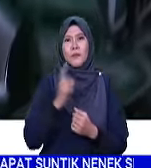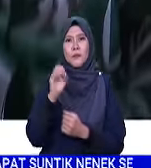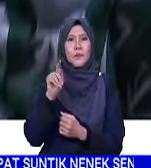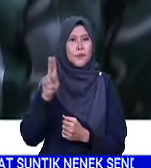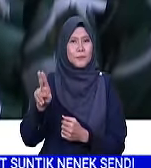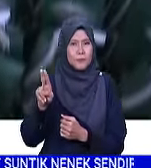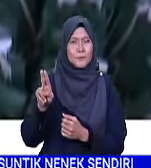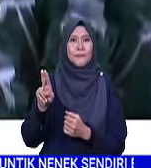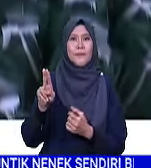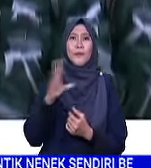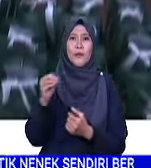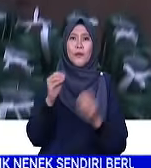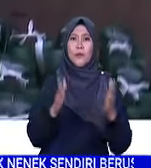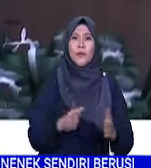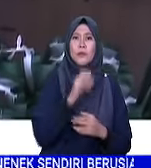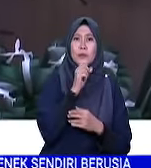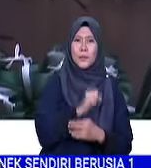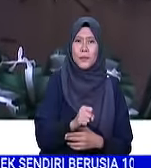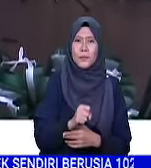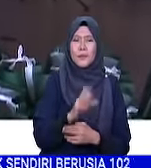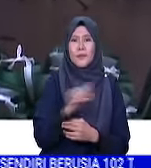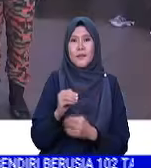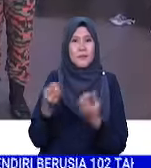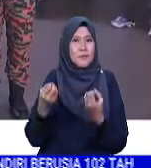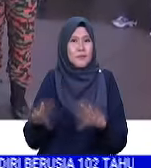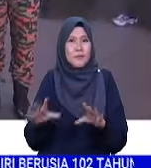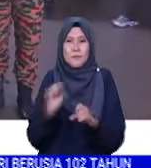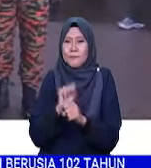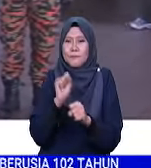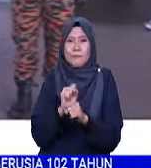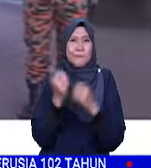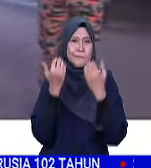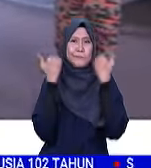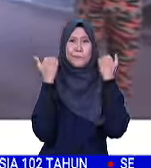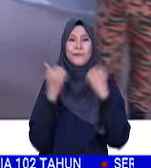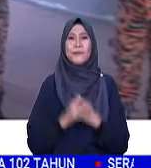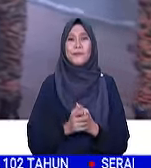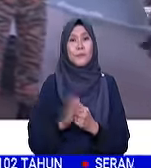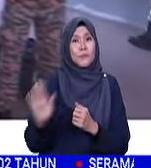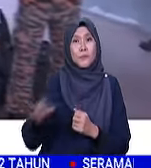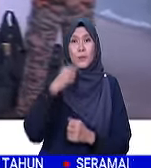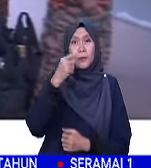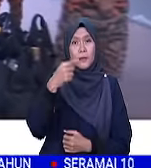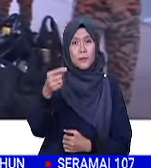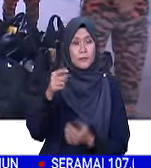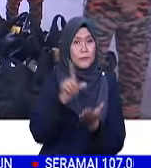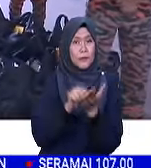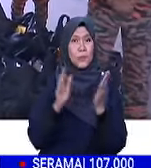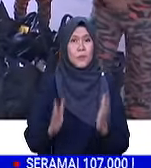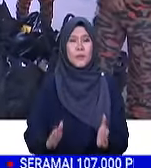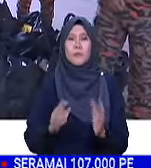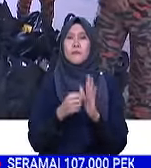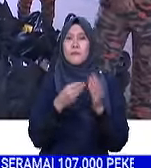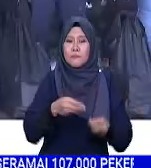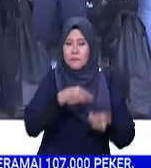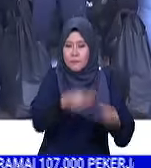kurang upaya OKU, warga emas serta mereka yang kehilangan pekerjaan. Beliau berkata demikian kepada pemberita selepas